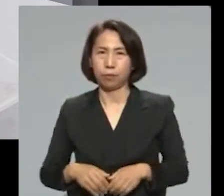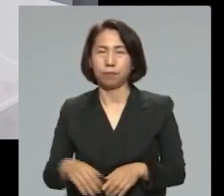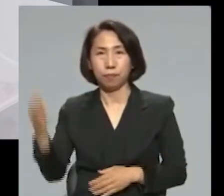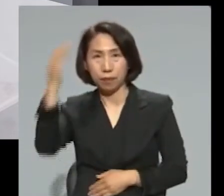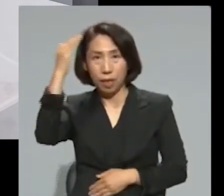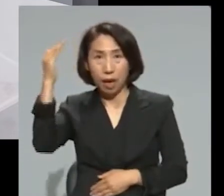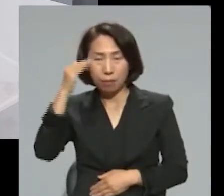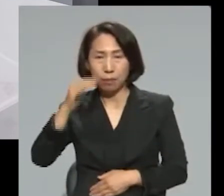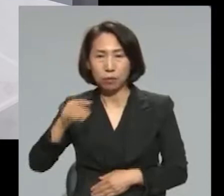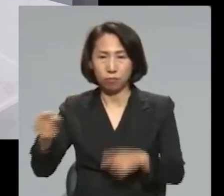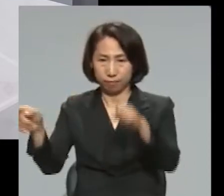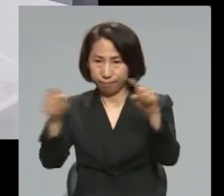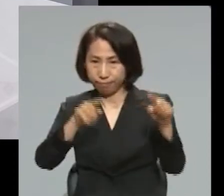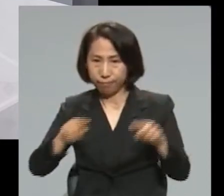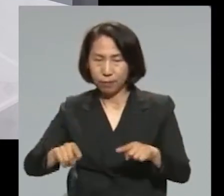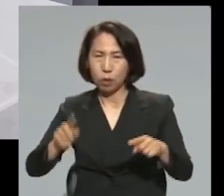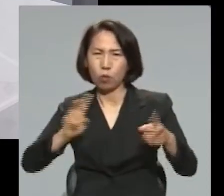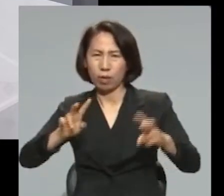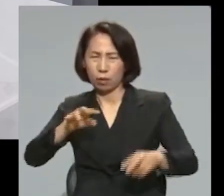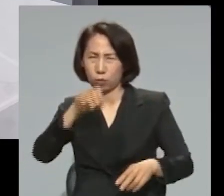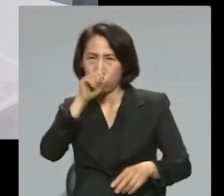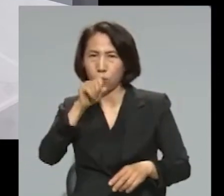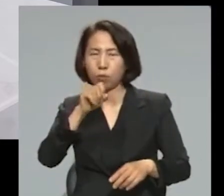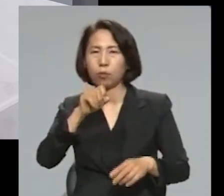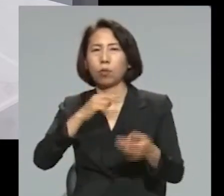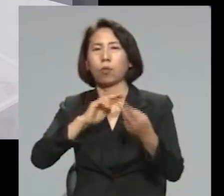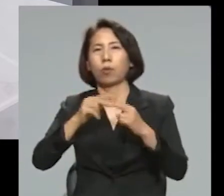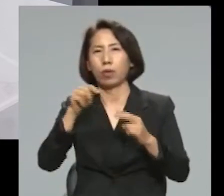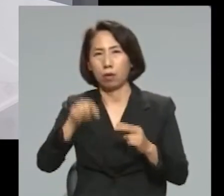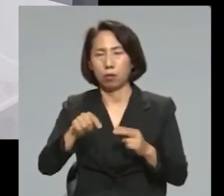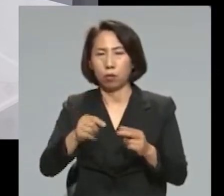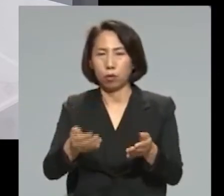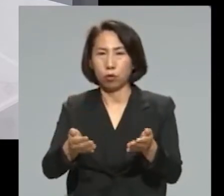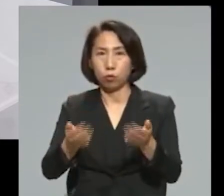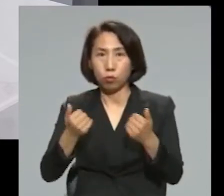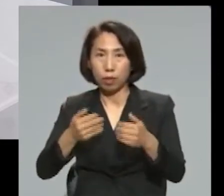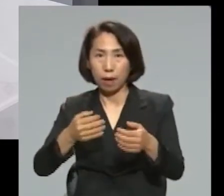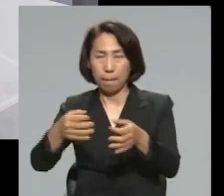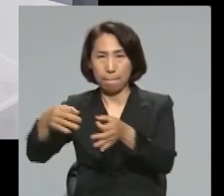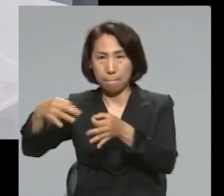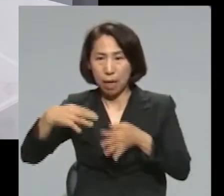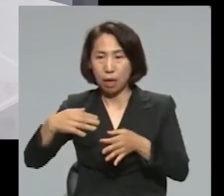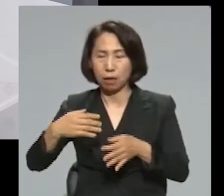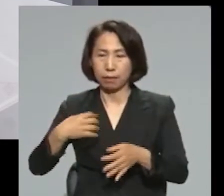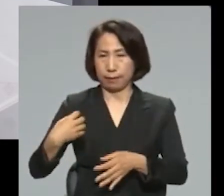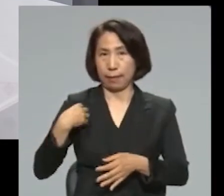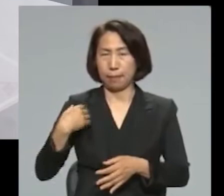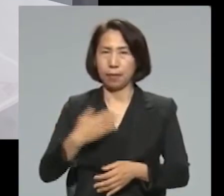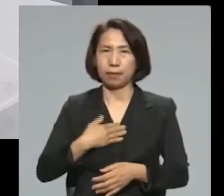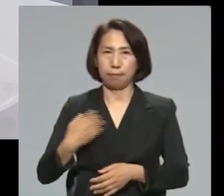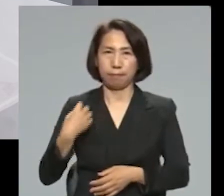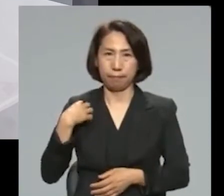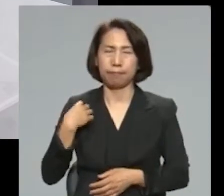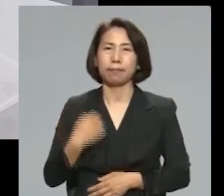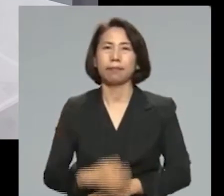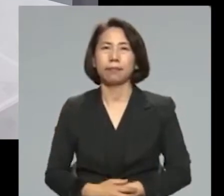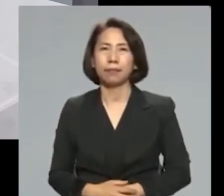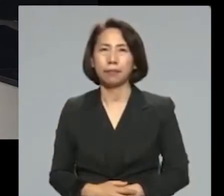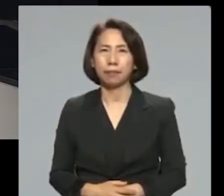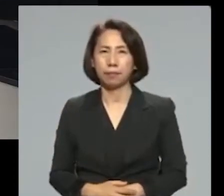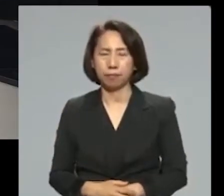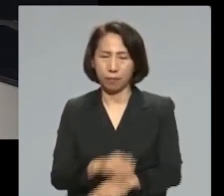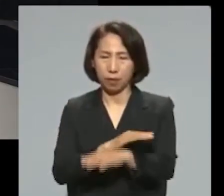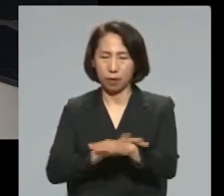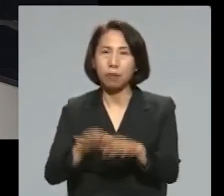대한민국에서 가장 기업하기 좋은 고령 투자 유치 담당 군수가 되겠습니다. 네,